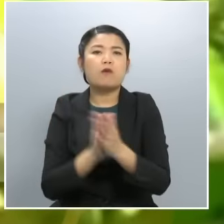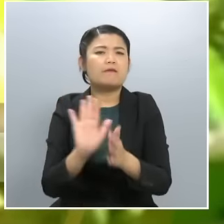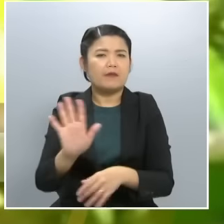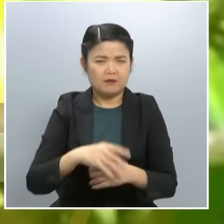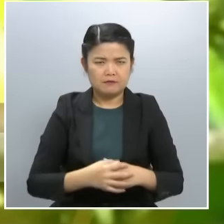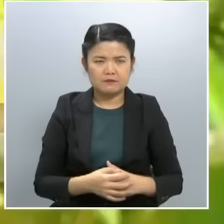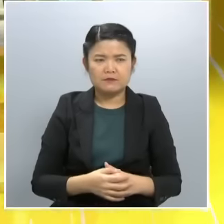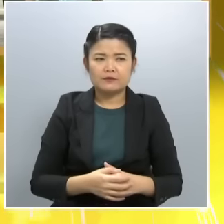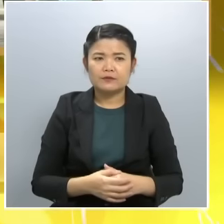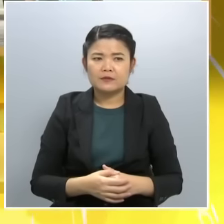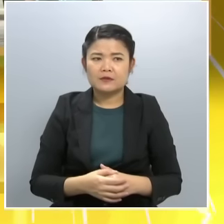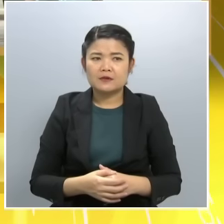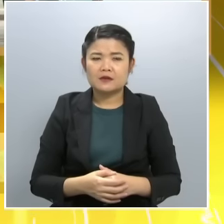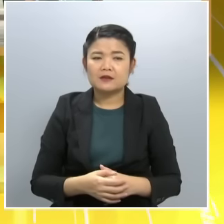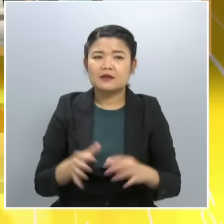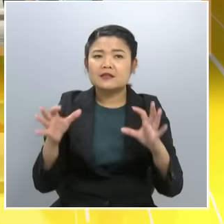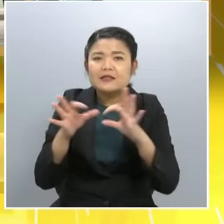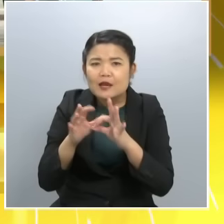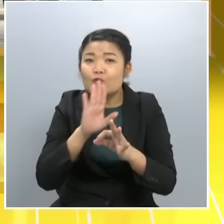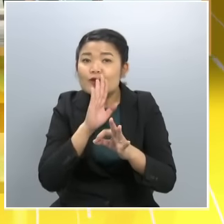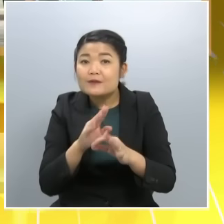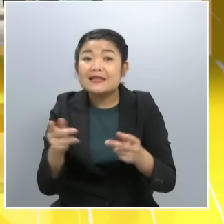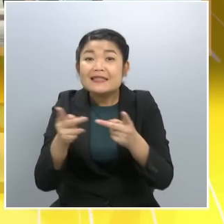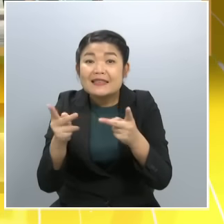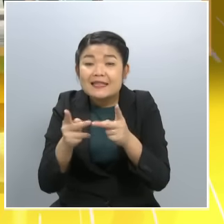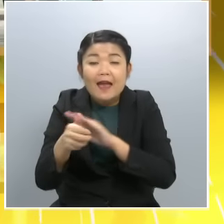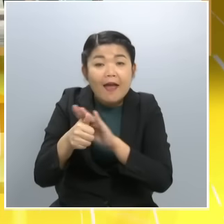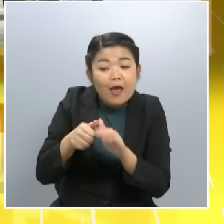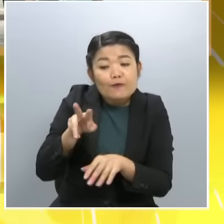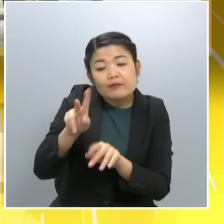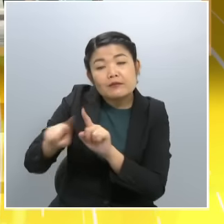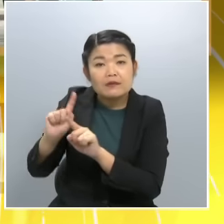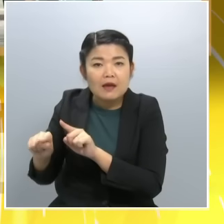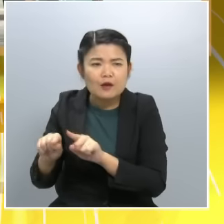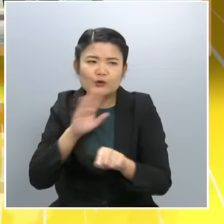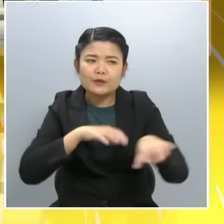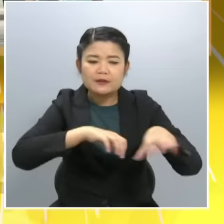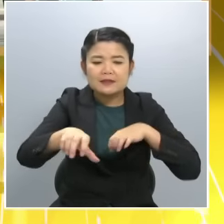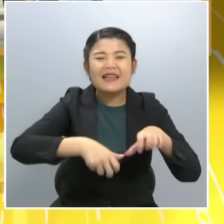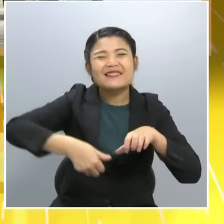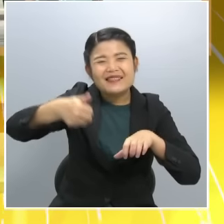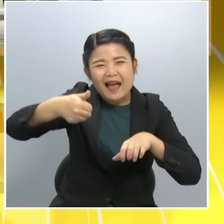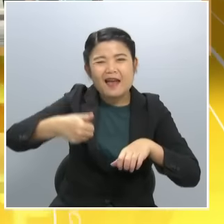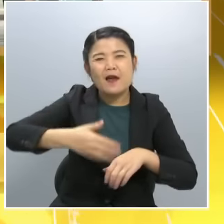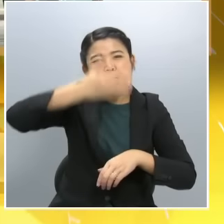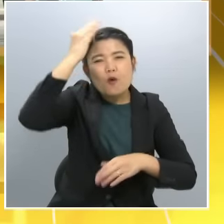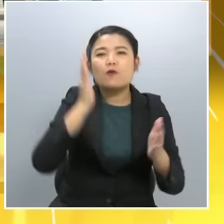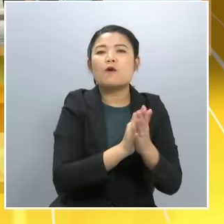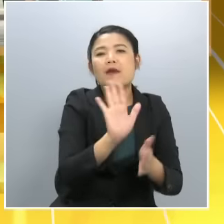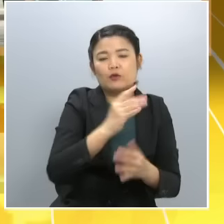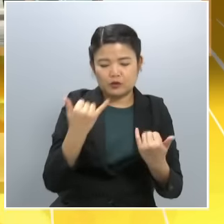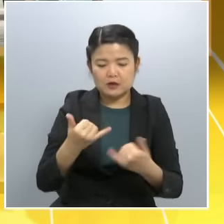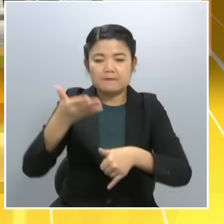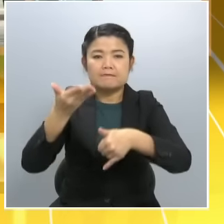แล้วเรื่องกิ๊กเนี่ยพี่หนุ่มก็บอกว่าอ๋อบริหารได้ท่านวอก็เลยบอกว่าถ้าบริหารได้ไม่มาบวชกับพระอาจารย์หรอกแต่ตอนนี้เขาก็ดีขึ้น